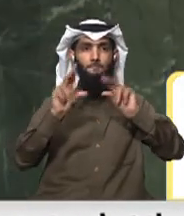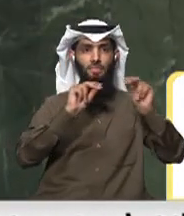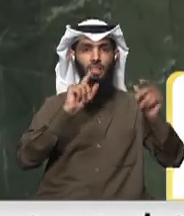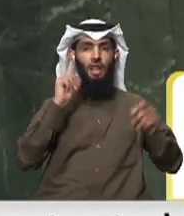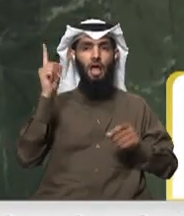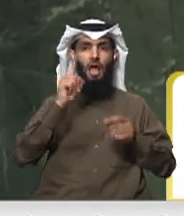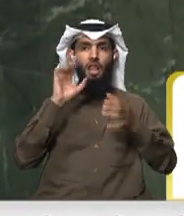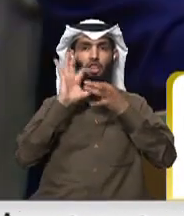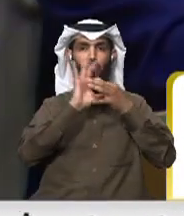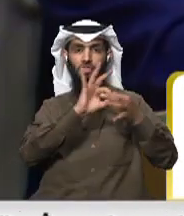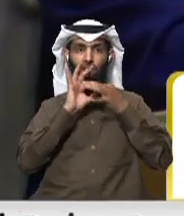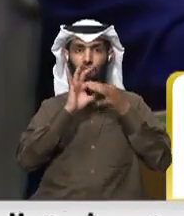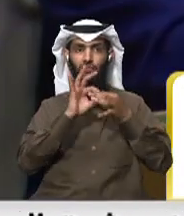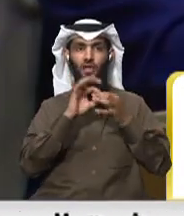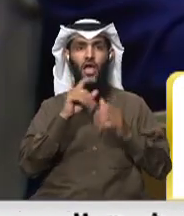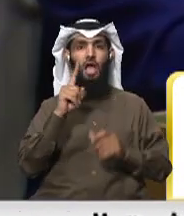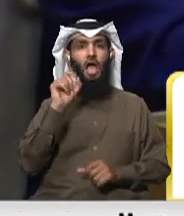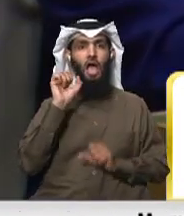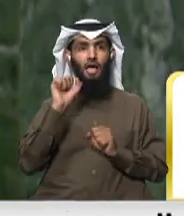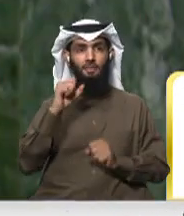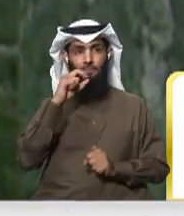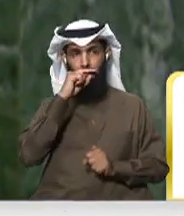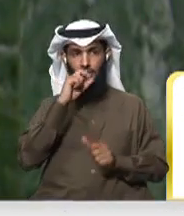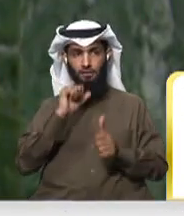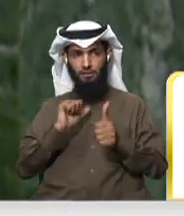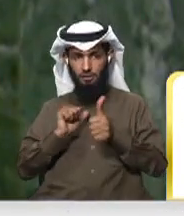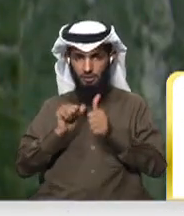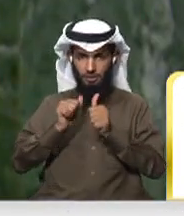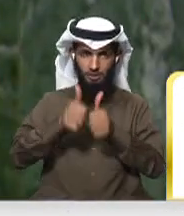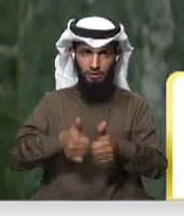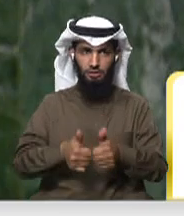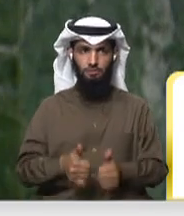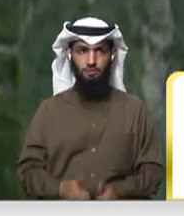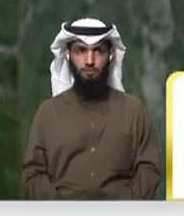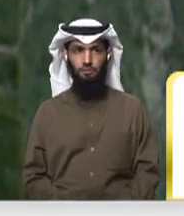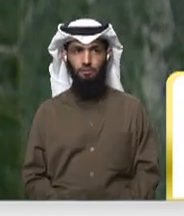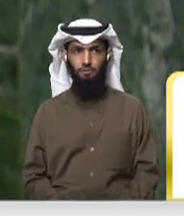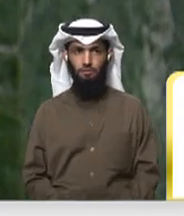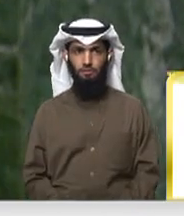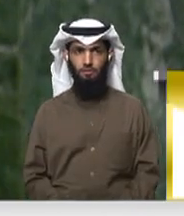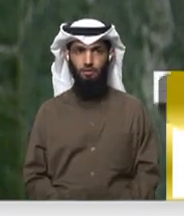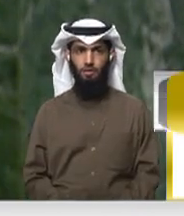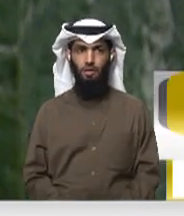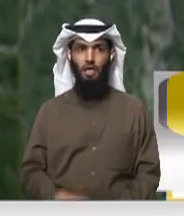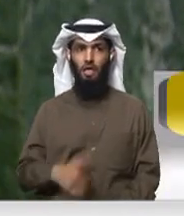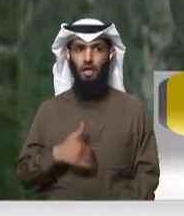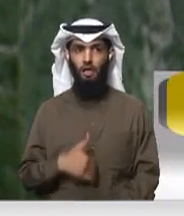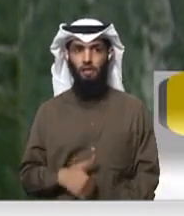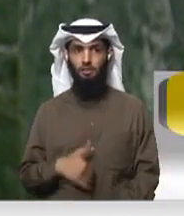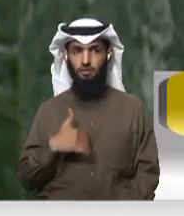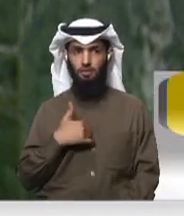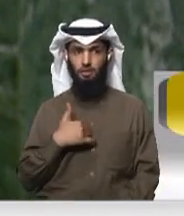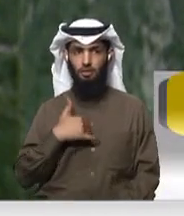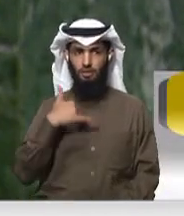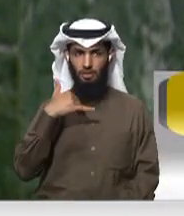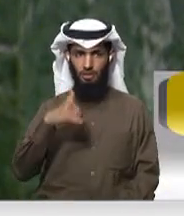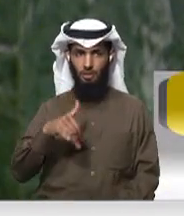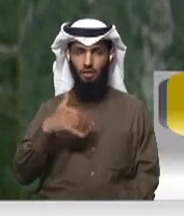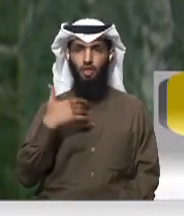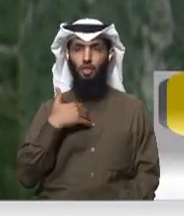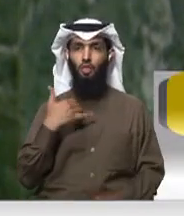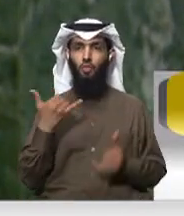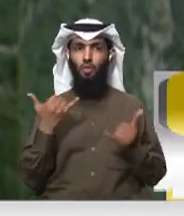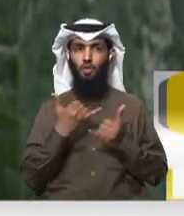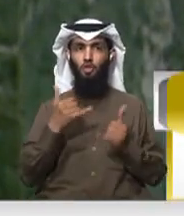لتمكين المرأة في جميع أنحاء العالم. I reiterate my call on International Women's Day. أعيد التأكيد على ندائنا في